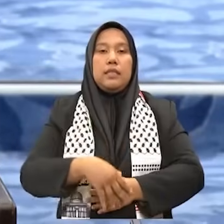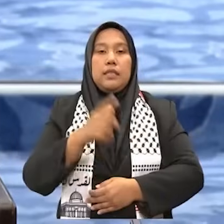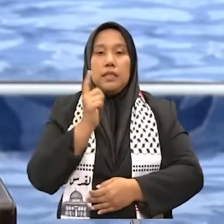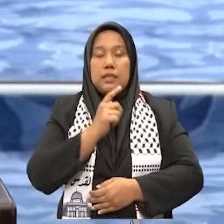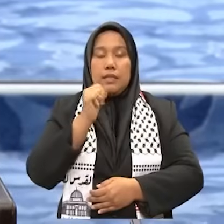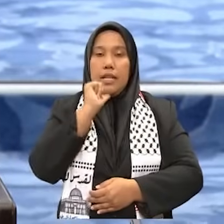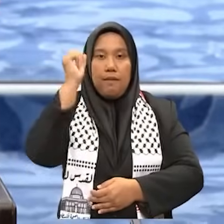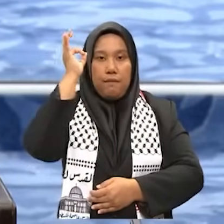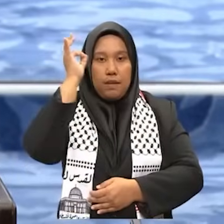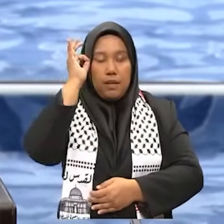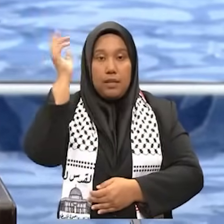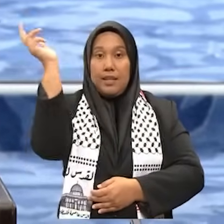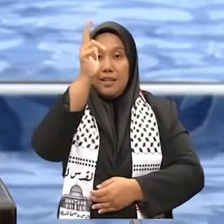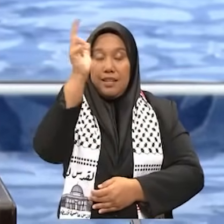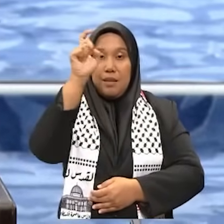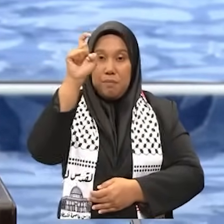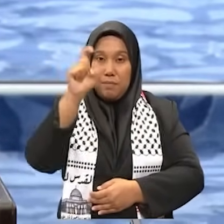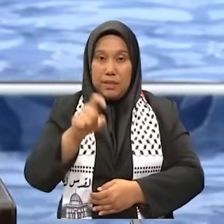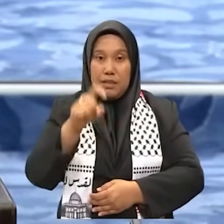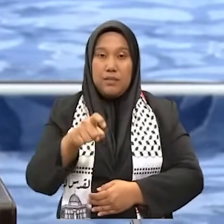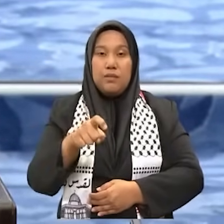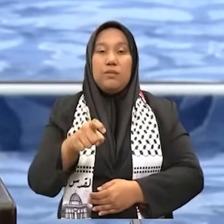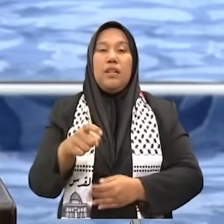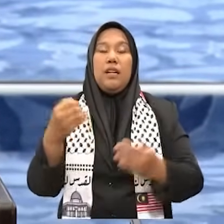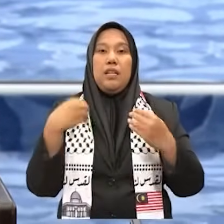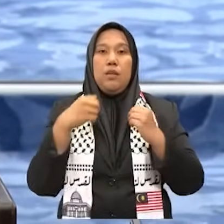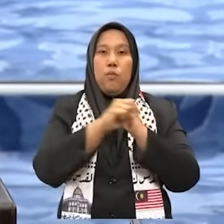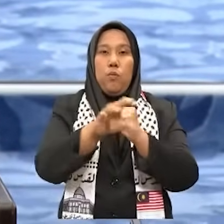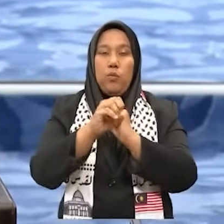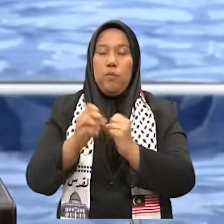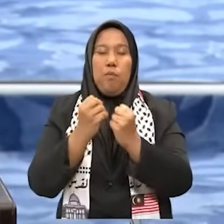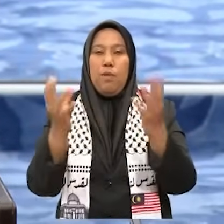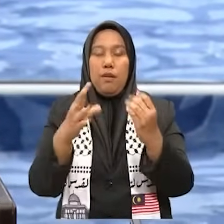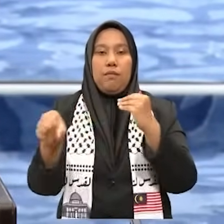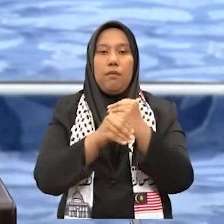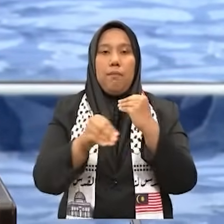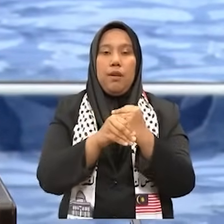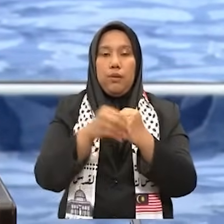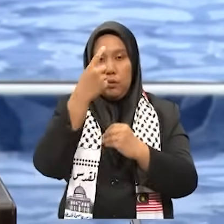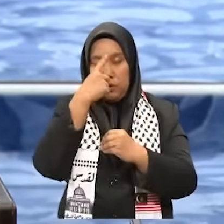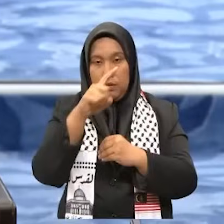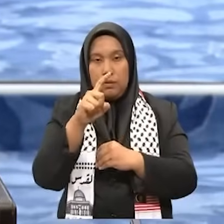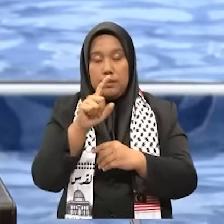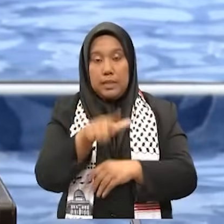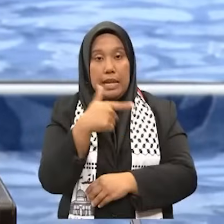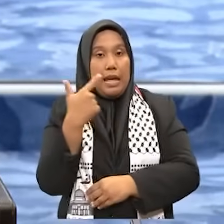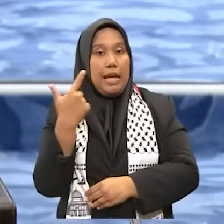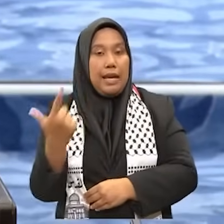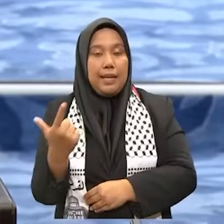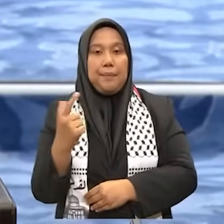dengan iklan dan publicity tambahan untuk promosi selain daripada program-program